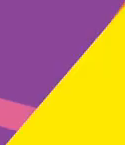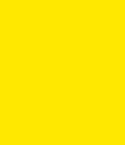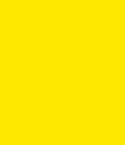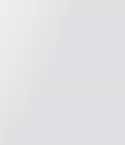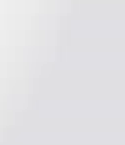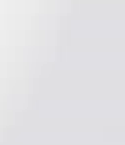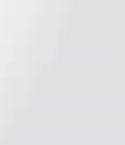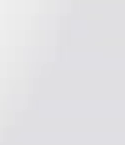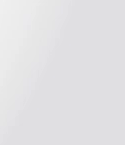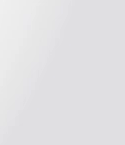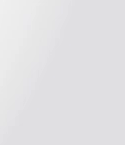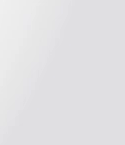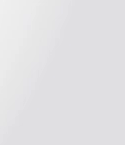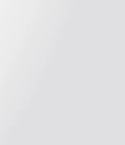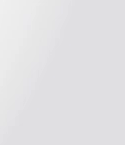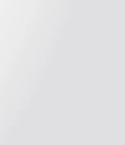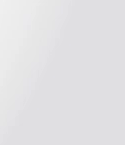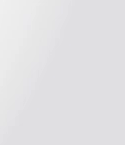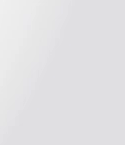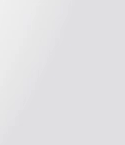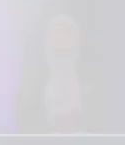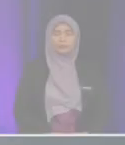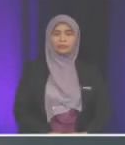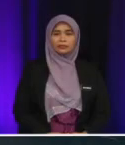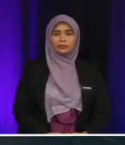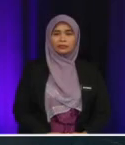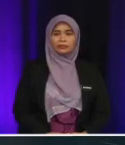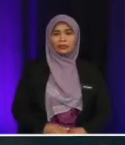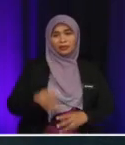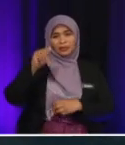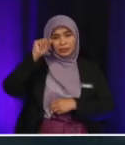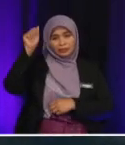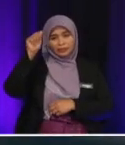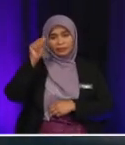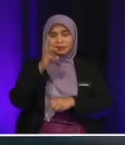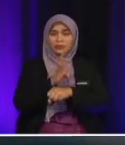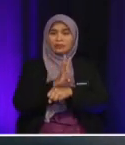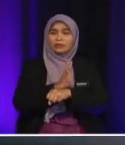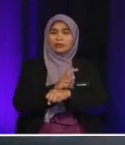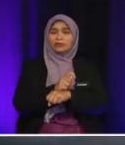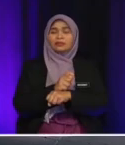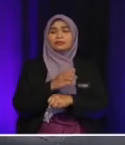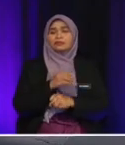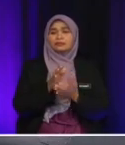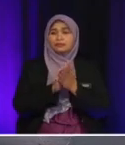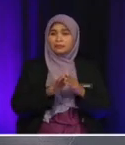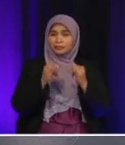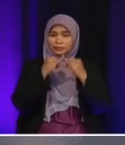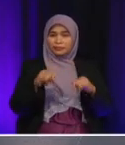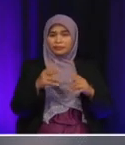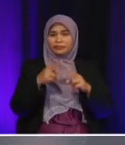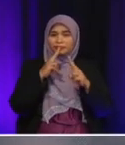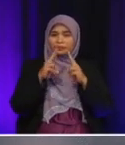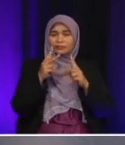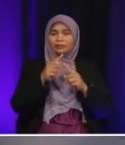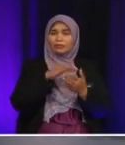Didik TV KPM ha Assalamualaikum warahmatullahi wabarakatuh dan salam sejahtera diucapkan kepada